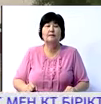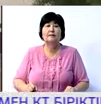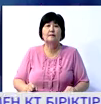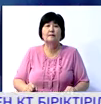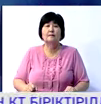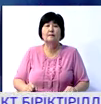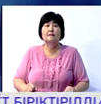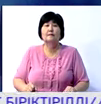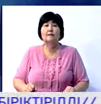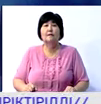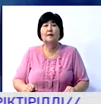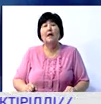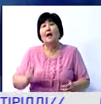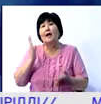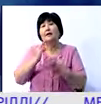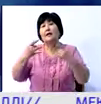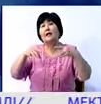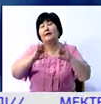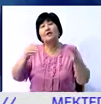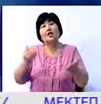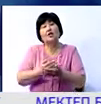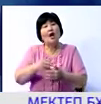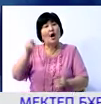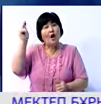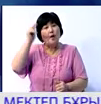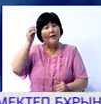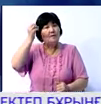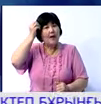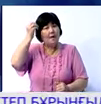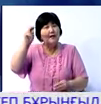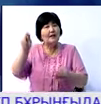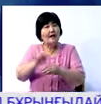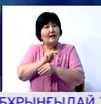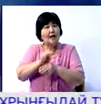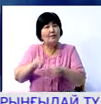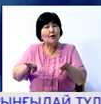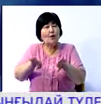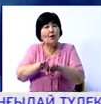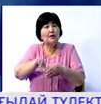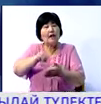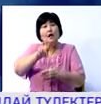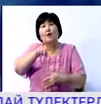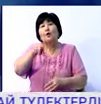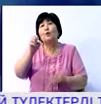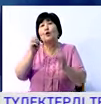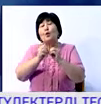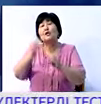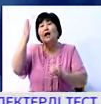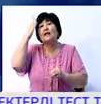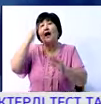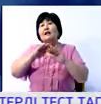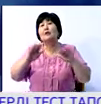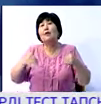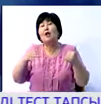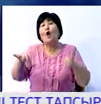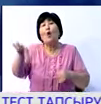телеарнасы. Тікелей эфирде жаңалықтар. Білім мен парасаттың тәлімді тәрбиенің ордасына айналған номері 10-шы дарынды балаларға